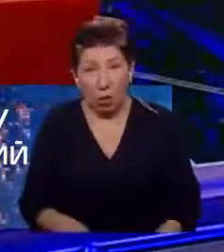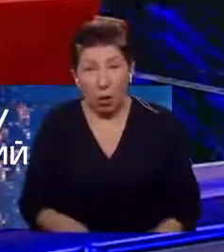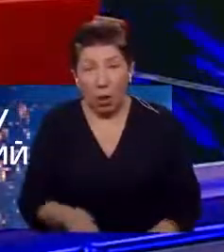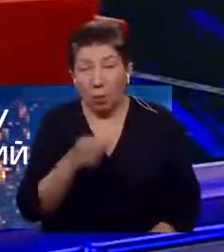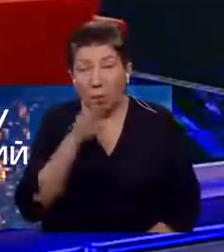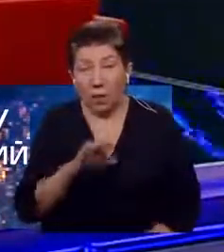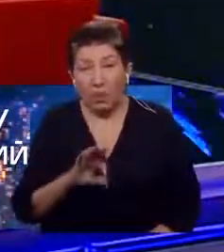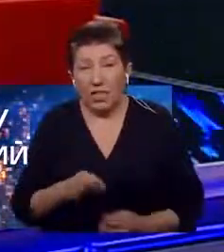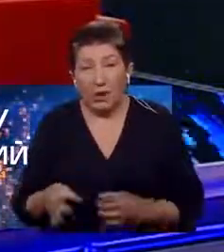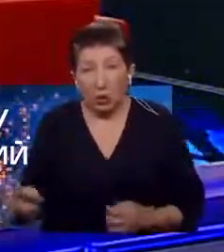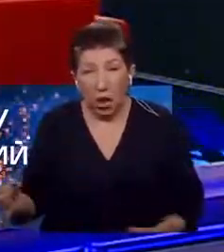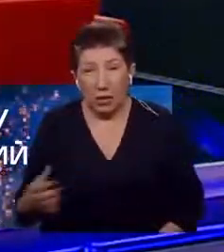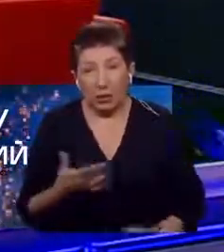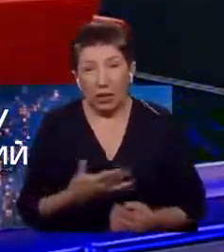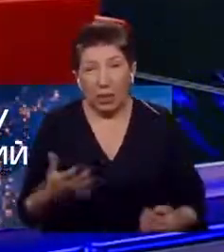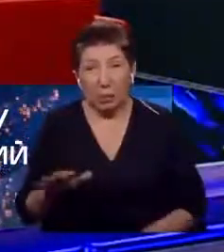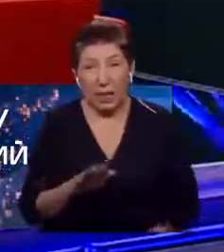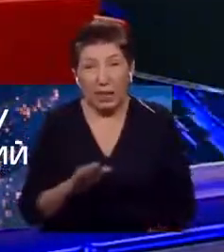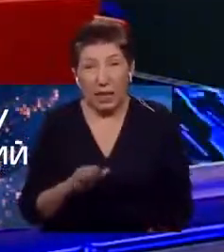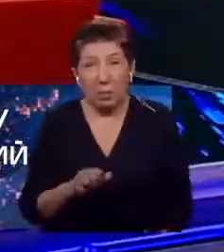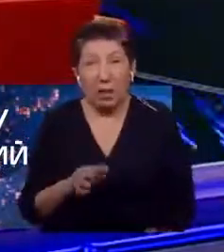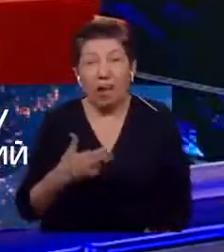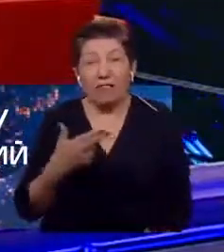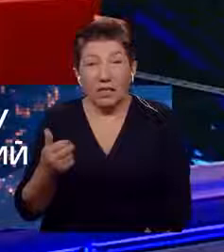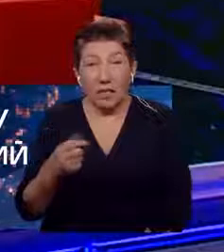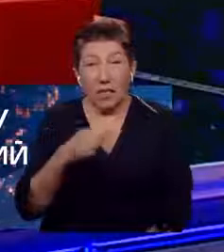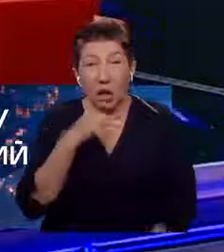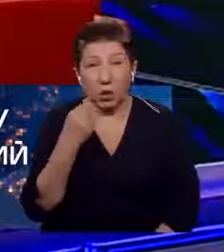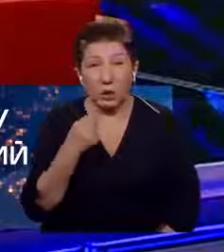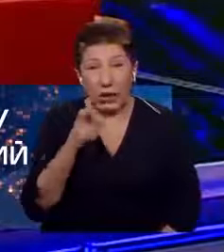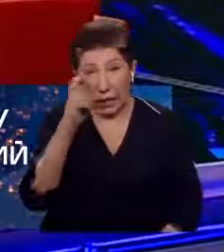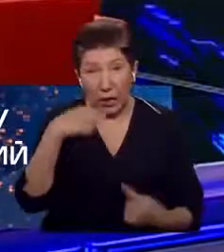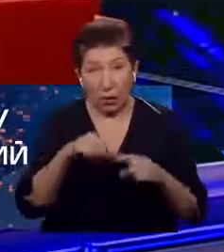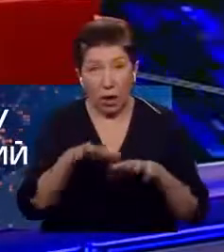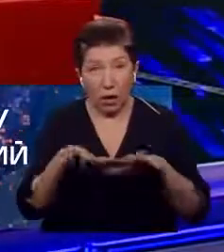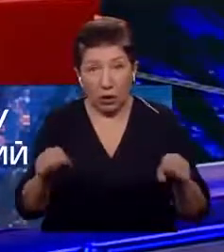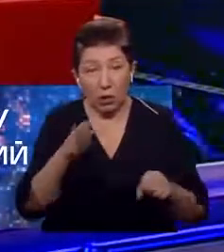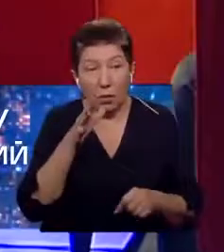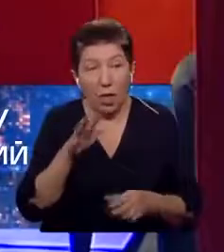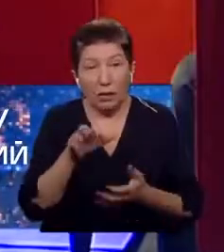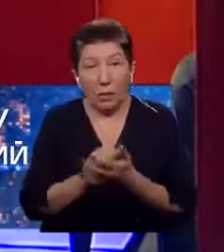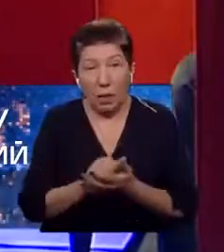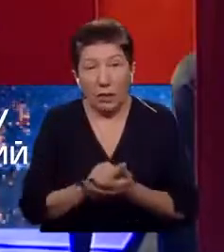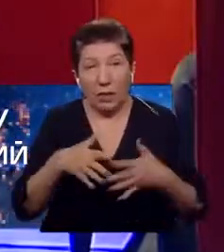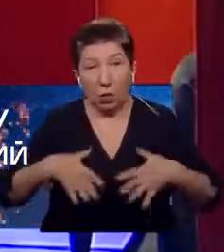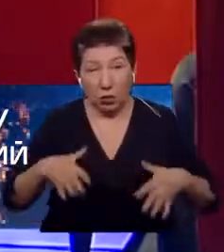парламенті, будь-якими діями таке визнання Росії країною-агресором, коли вона напала на Грузію, привело до того,